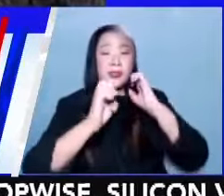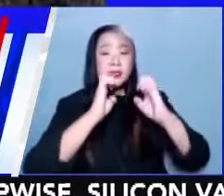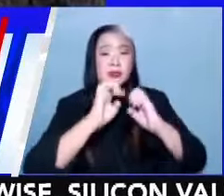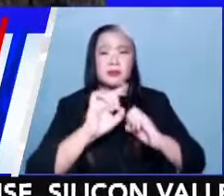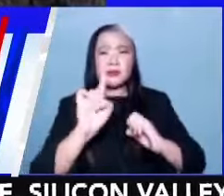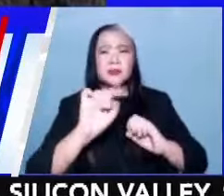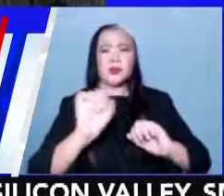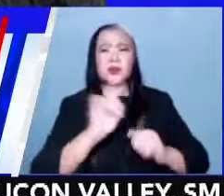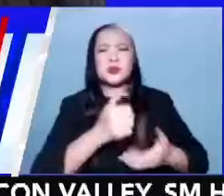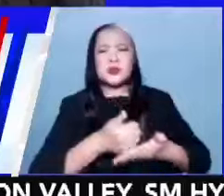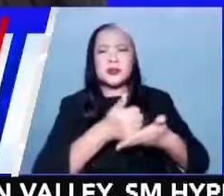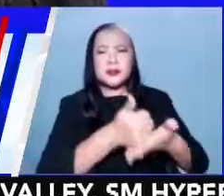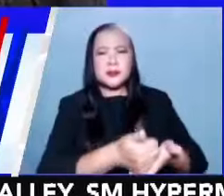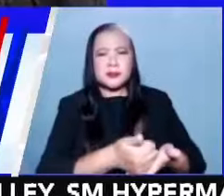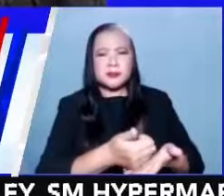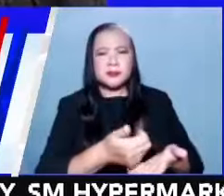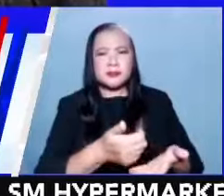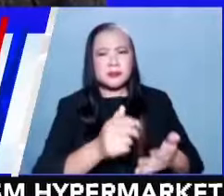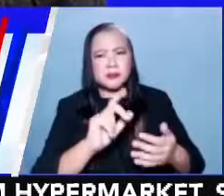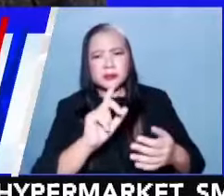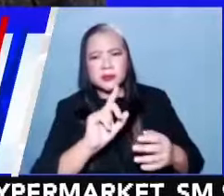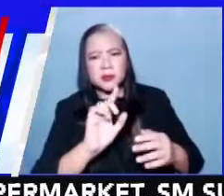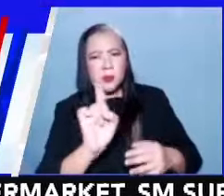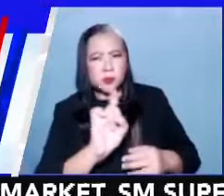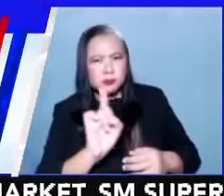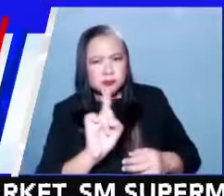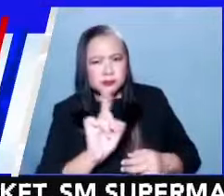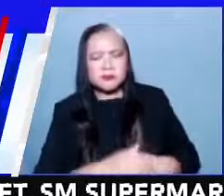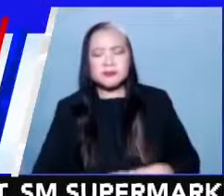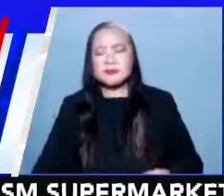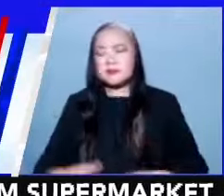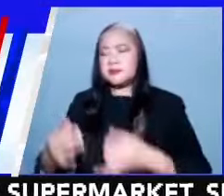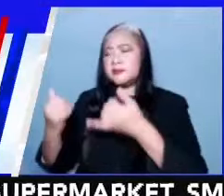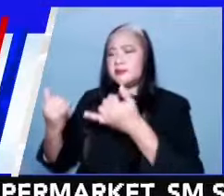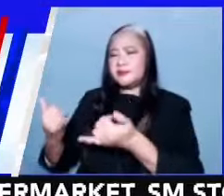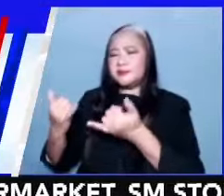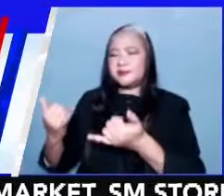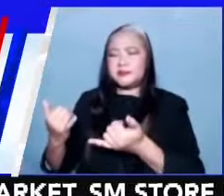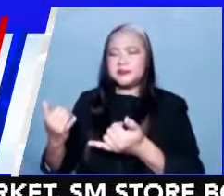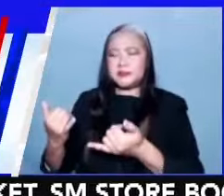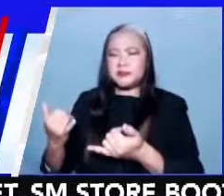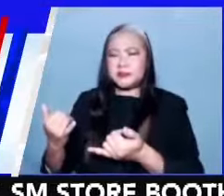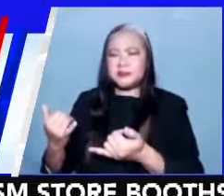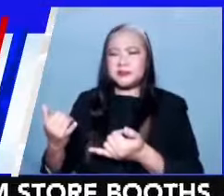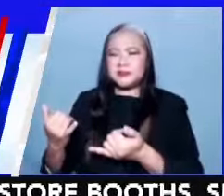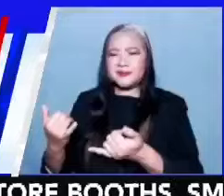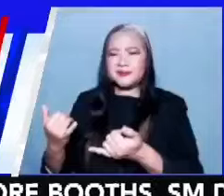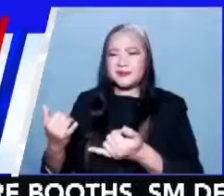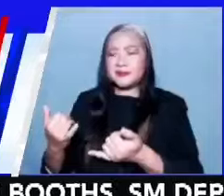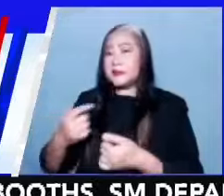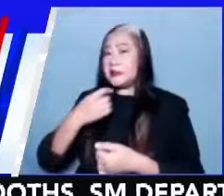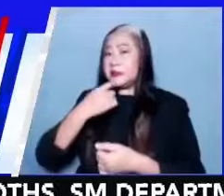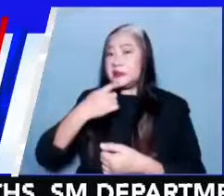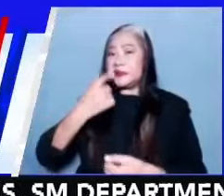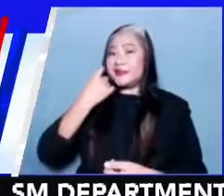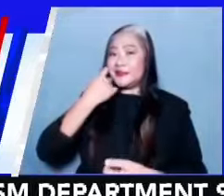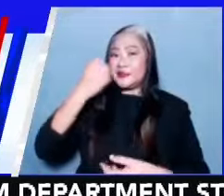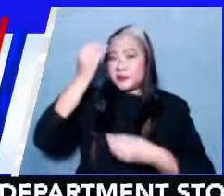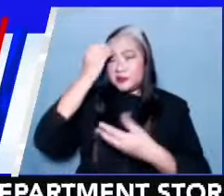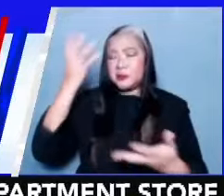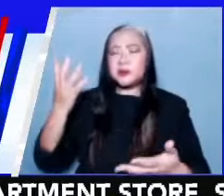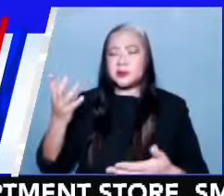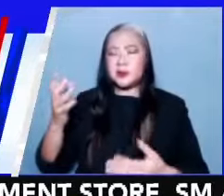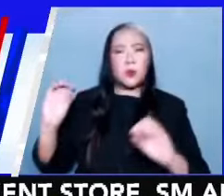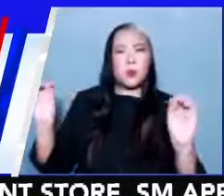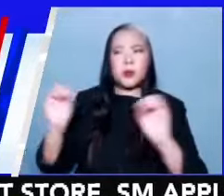po? Sa ngayon naman po, so far, as katulad nga po ng sinabi ko kanina, wala pa naman po tayong